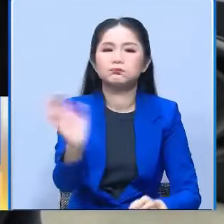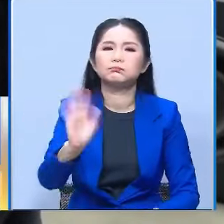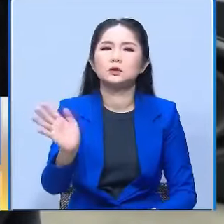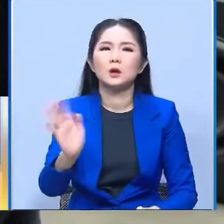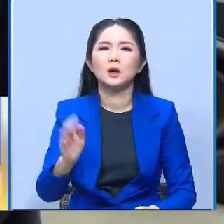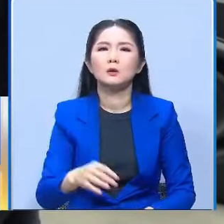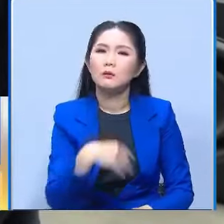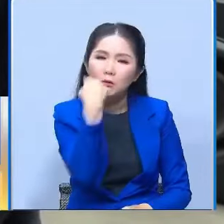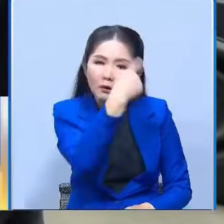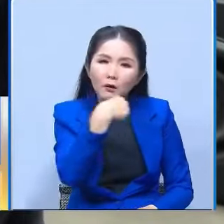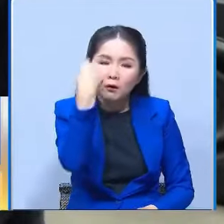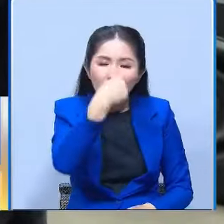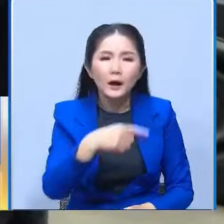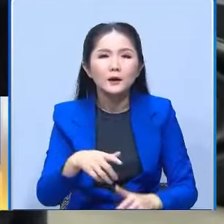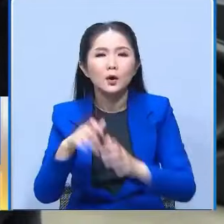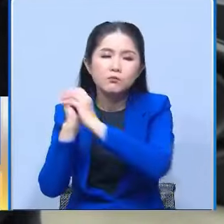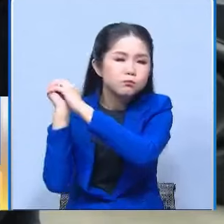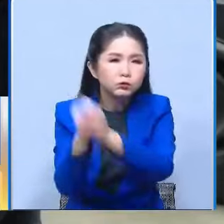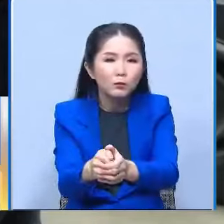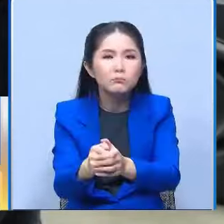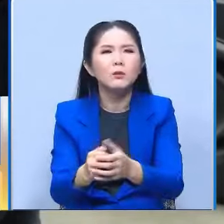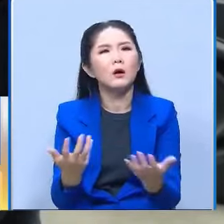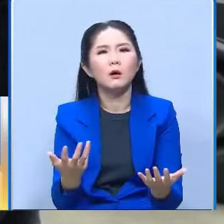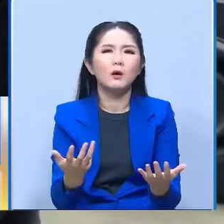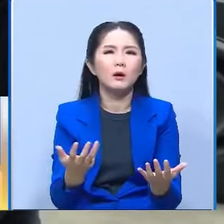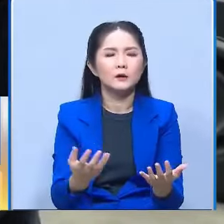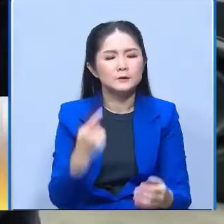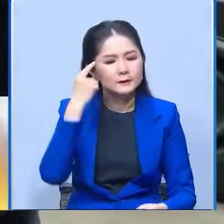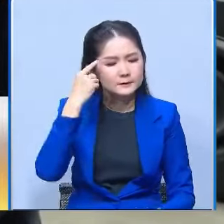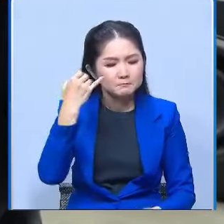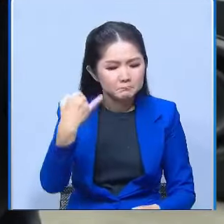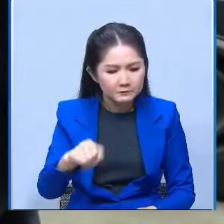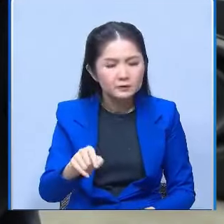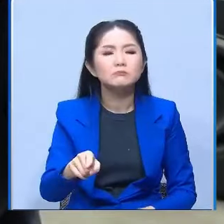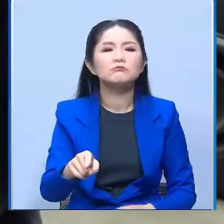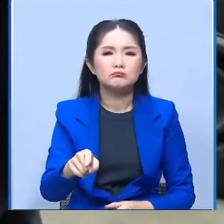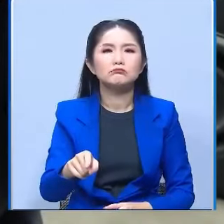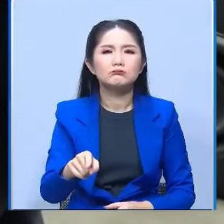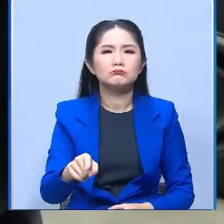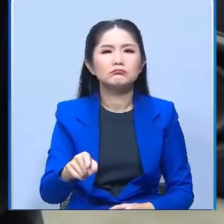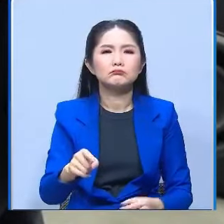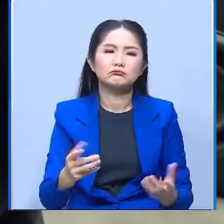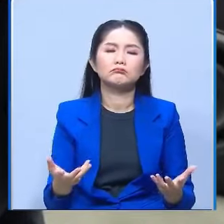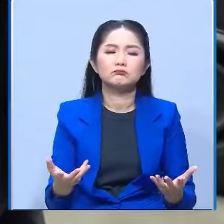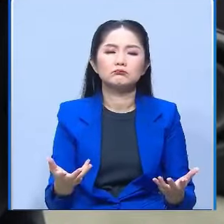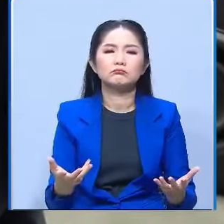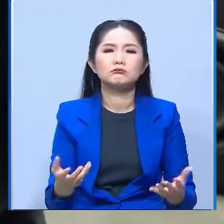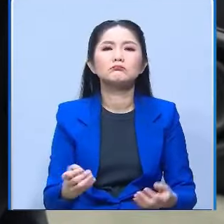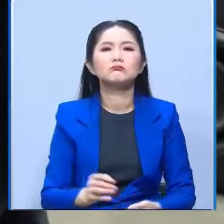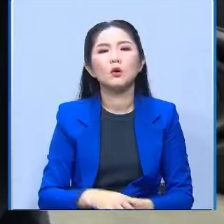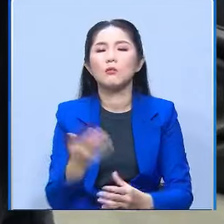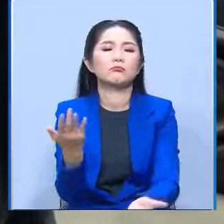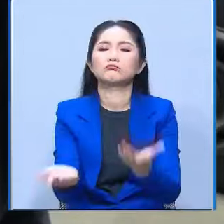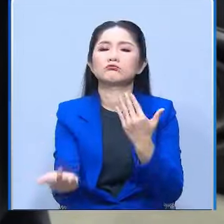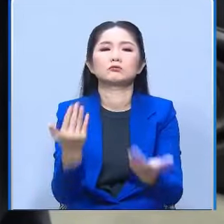ปไว้ต่างหากถ้าอยากเห็นว่ามันผิดก็แล้วแต่เขาจะว่ายังไงกันนะครับ